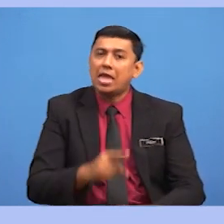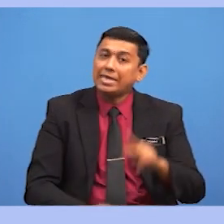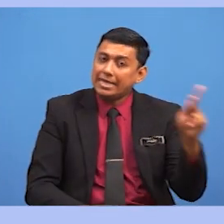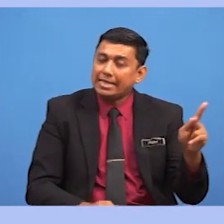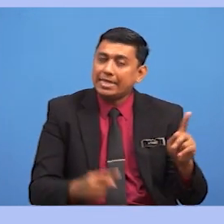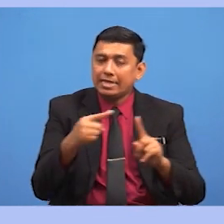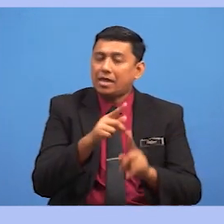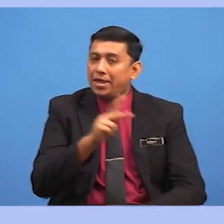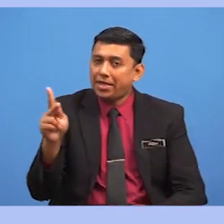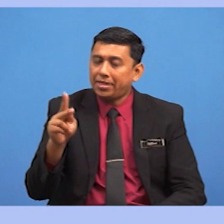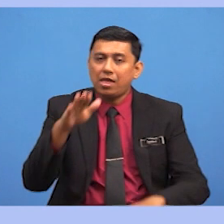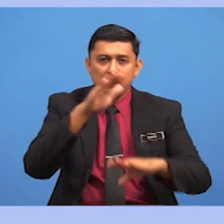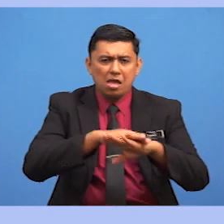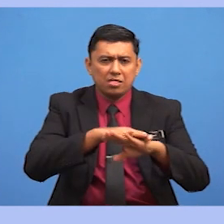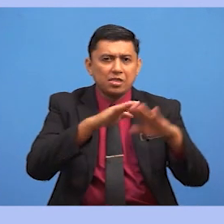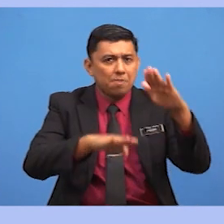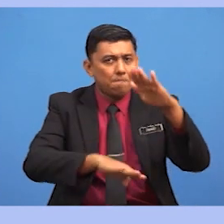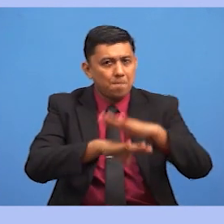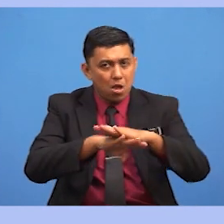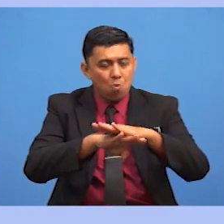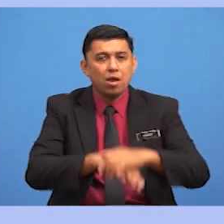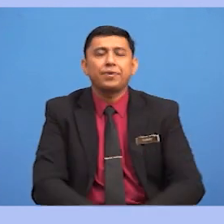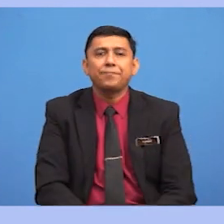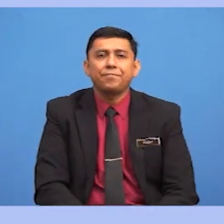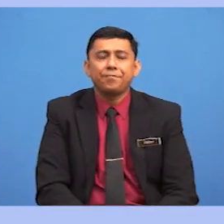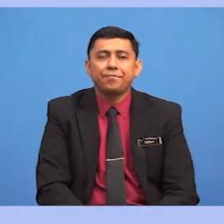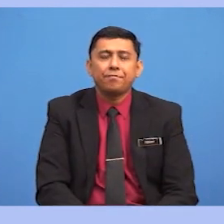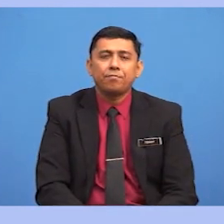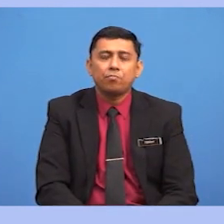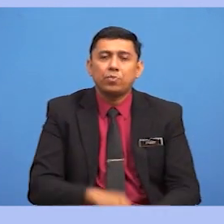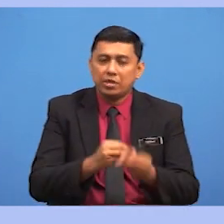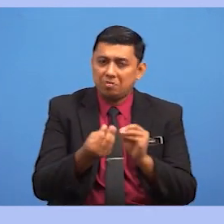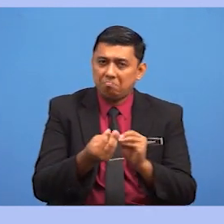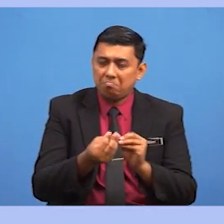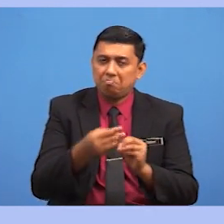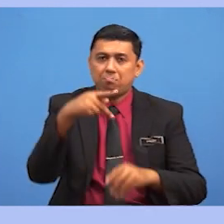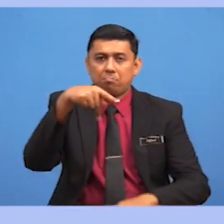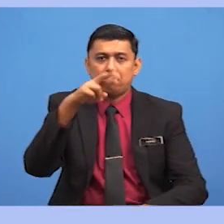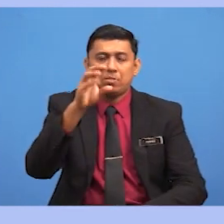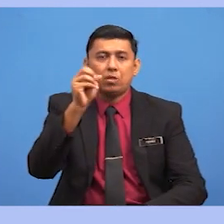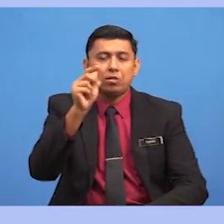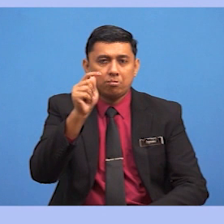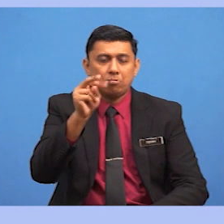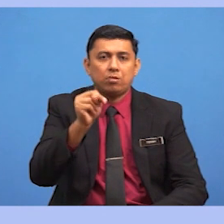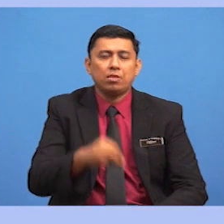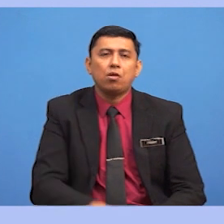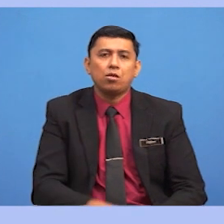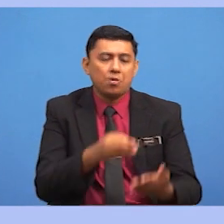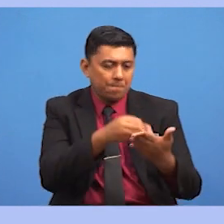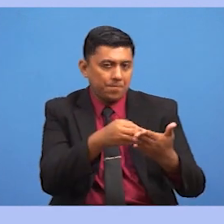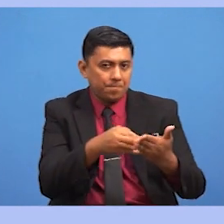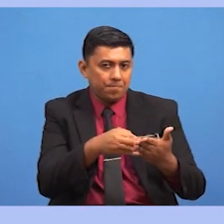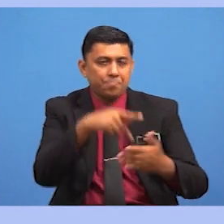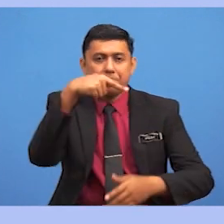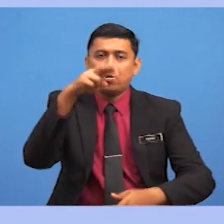ke kanan dan dari atas ke bawah jadual berkala. Nombor proton ditakrifkan sebagai bilangan